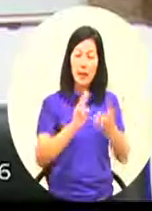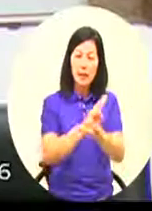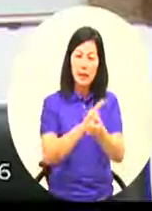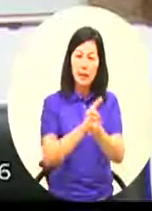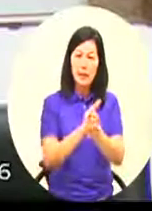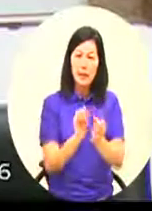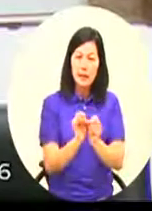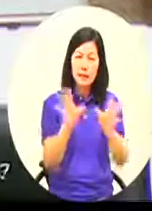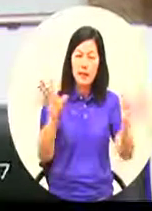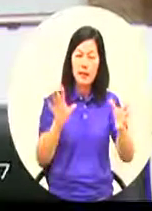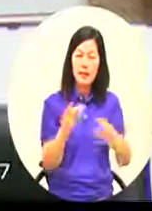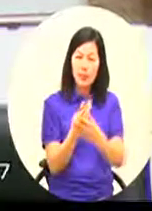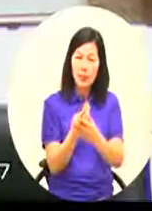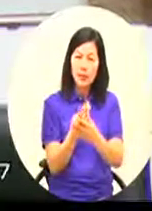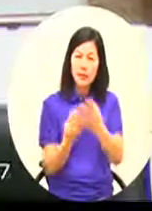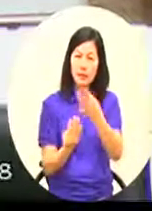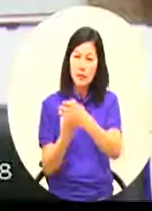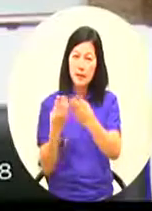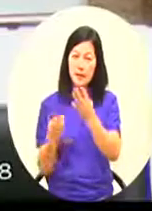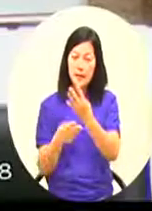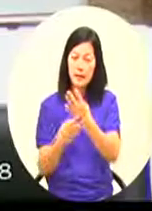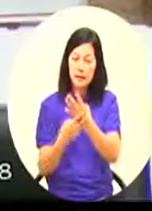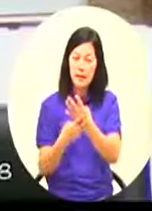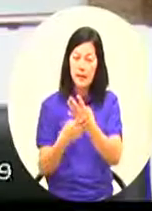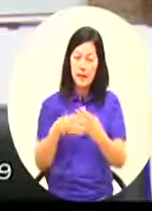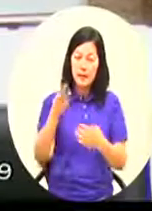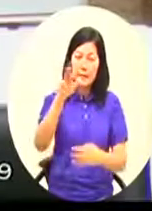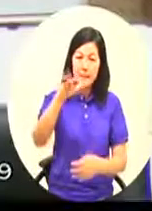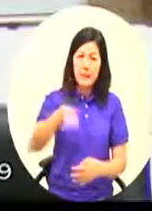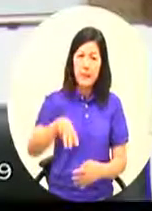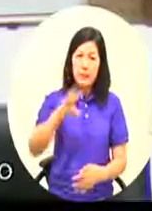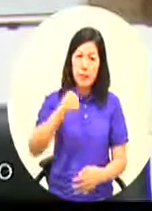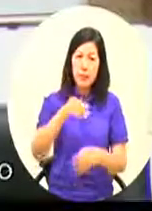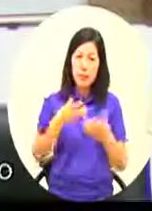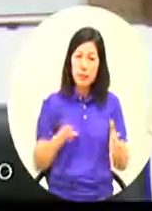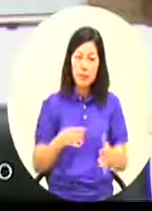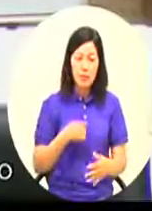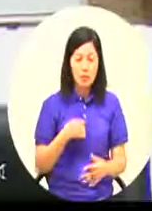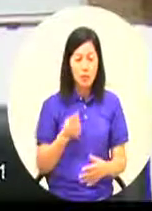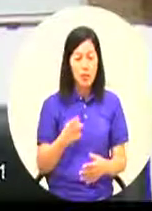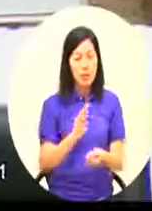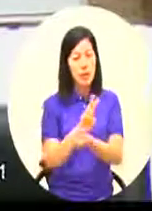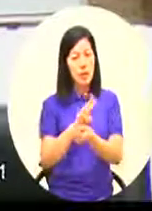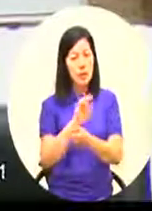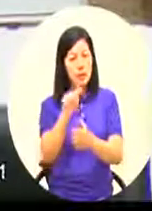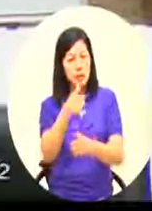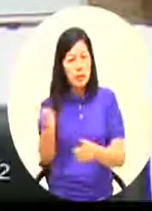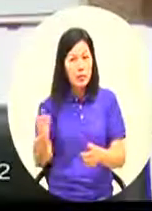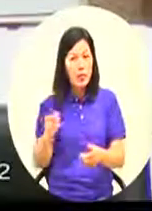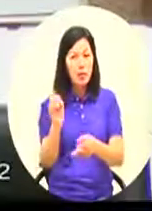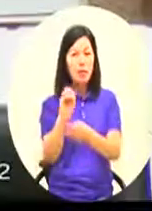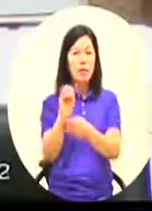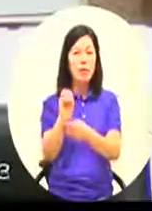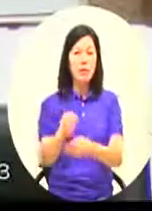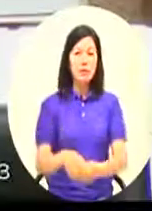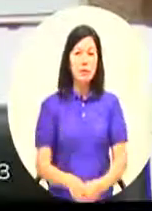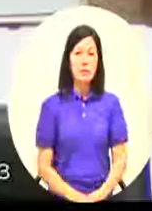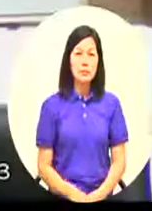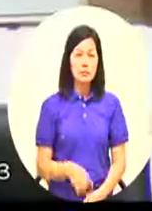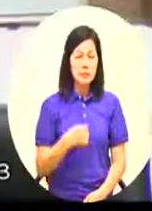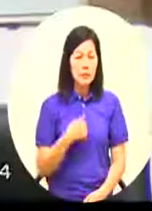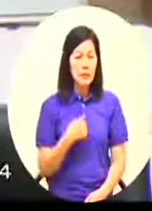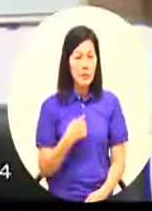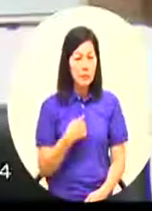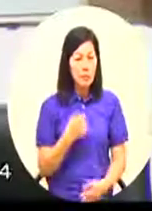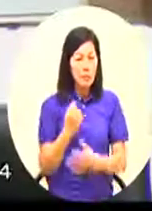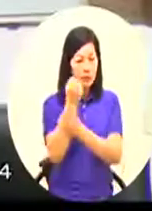泉产业的经费已经有8000多万，而、我跟林明杰议员没有，因为我们也